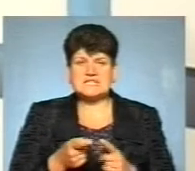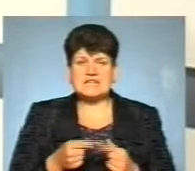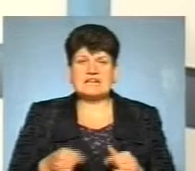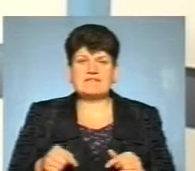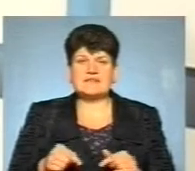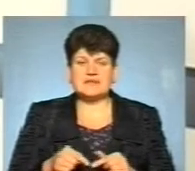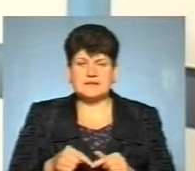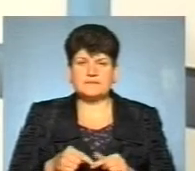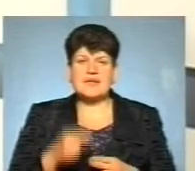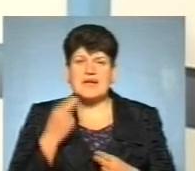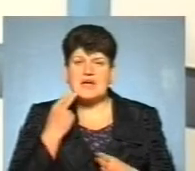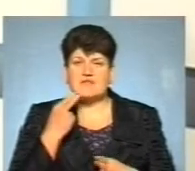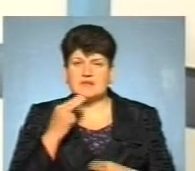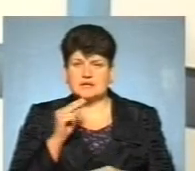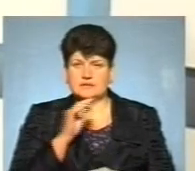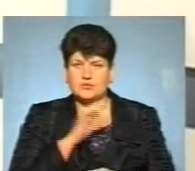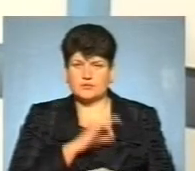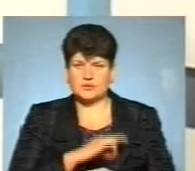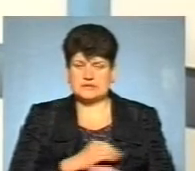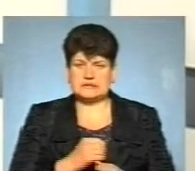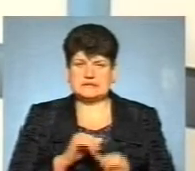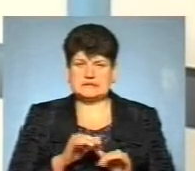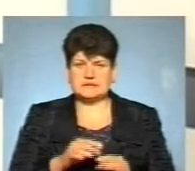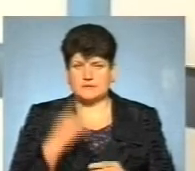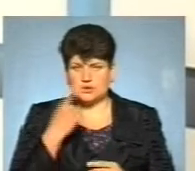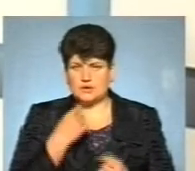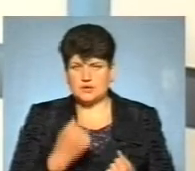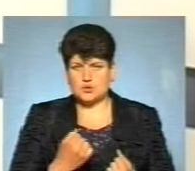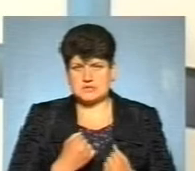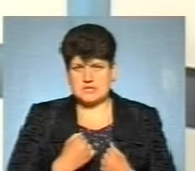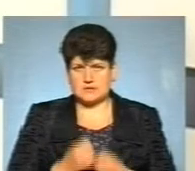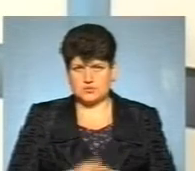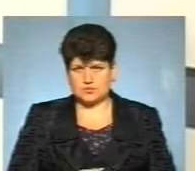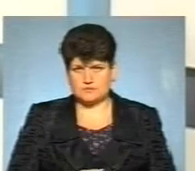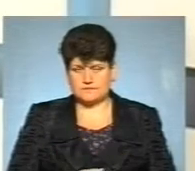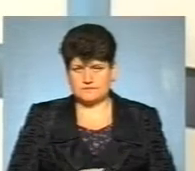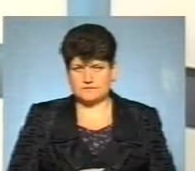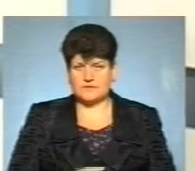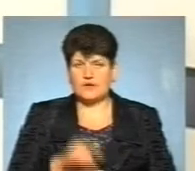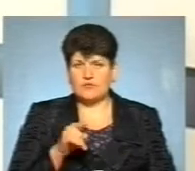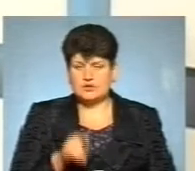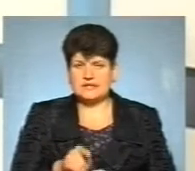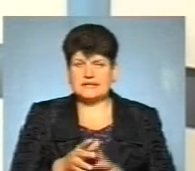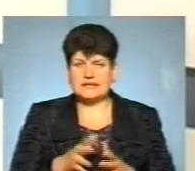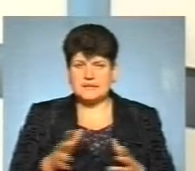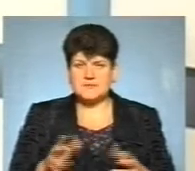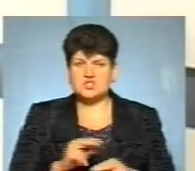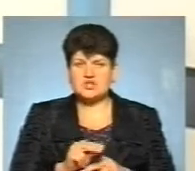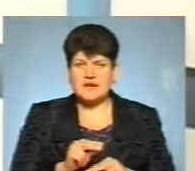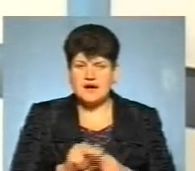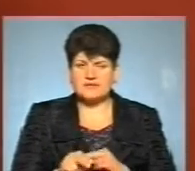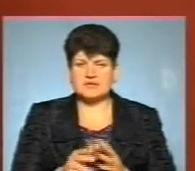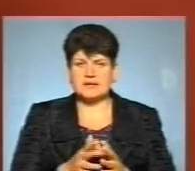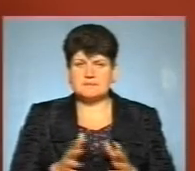відділень ефективно використовували засоби індивідуального захисту. Тобто вони найбільш навчені, вони